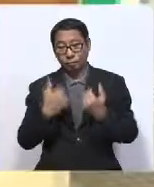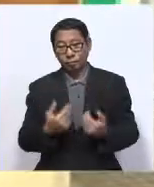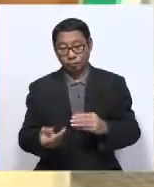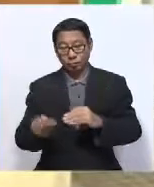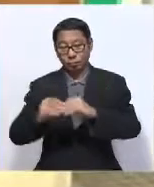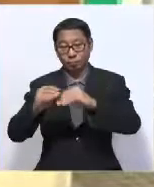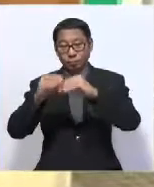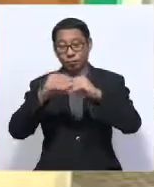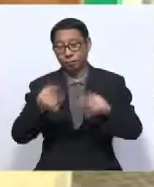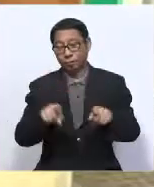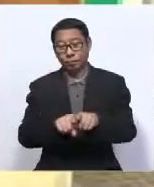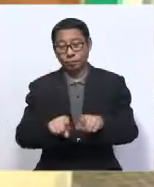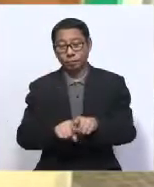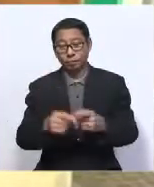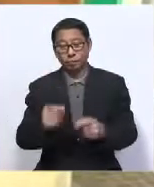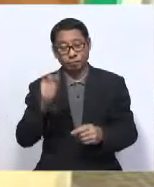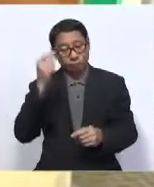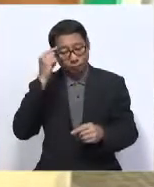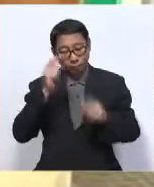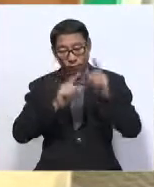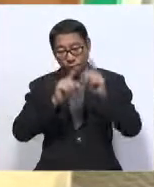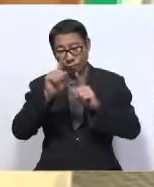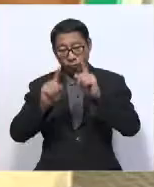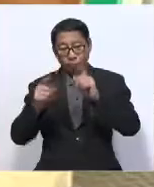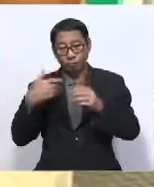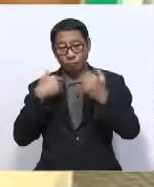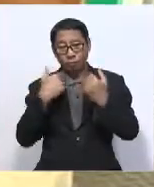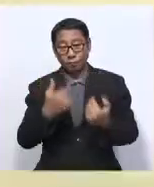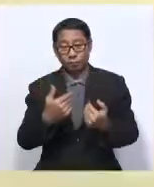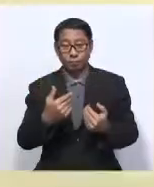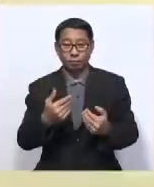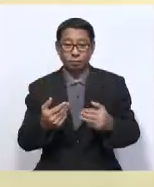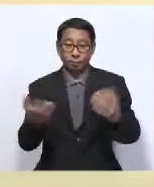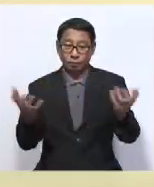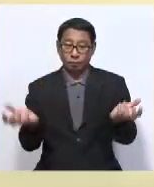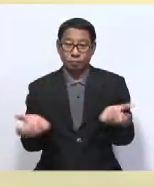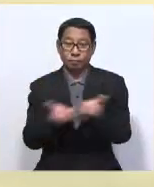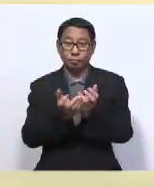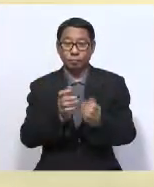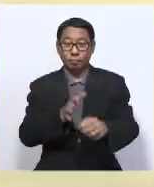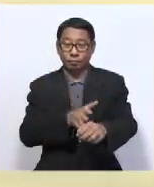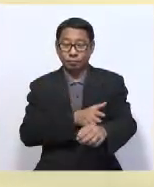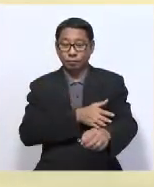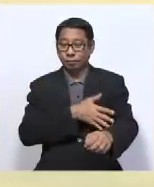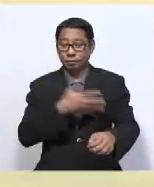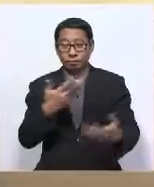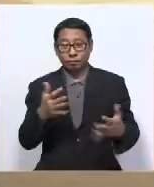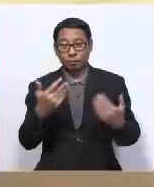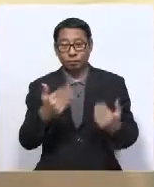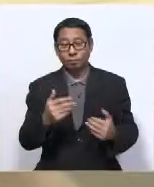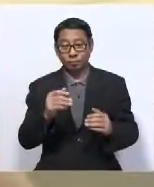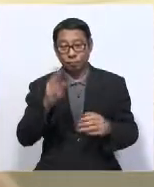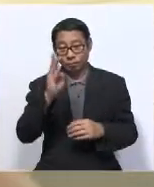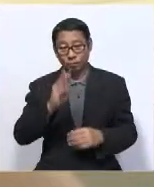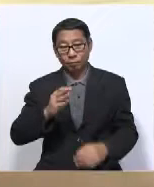ราคาเพิ่มขึ้นไปด้วยประเมินนะคะทางกระทรวงพลังงานก็มีการประเมินนะคะว่าไม่น่าจะส่งผลกระทบยาวนานเนื่องจากว่าตอนนี้ก้าวเ